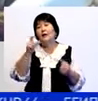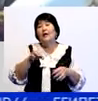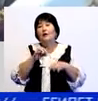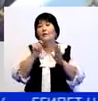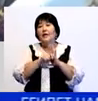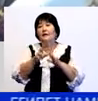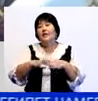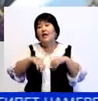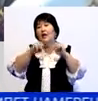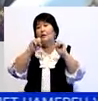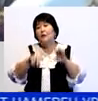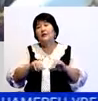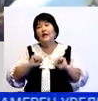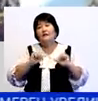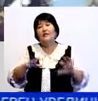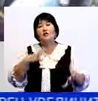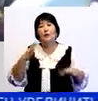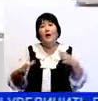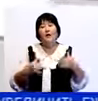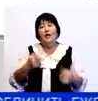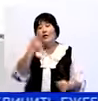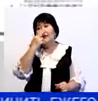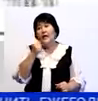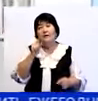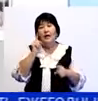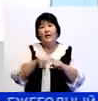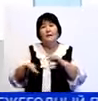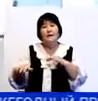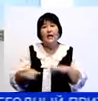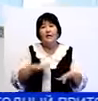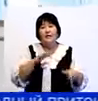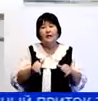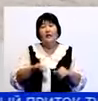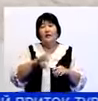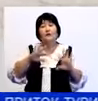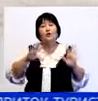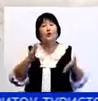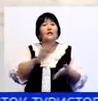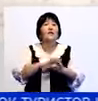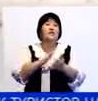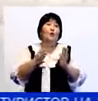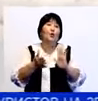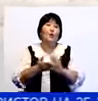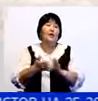их профессиональную и физподготовку, навыки оперативного реагирования в чрезвычайных